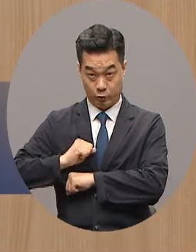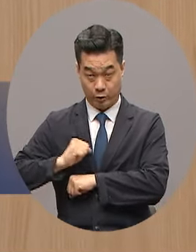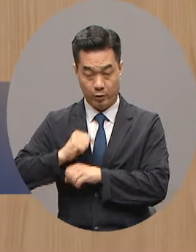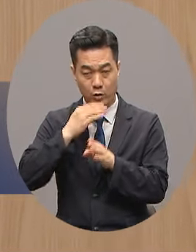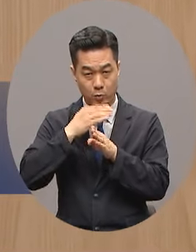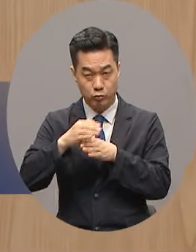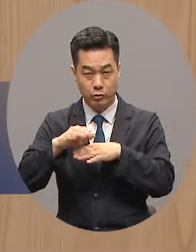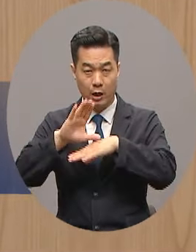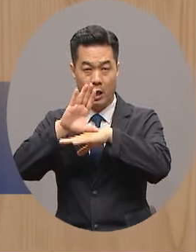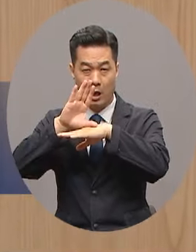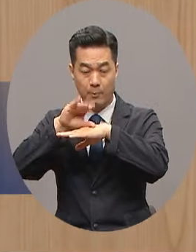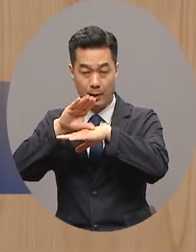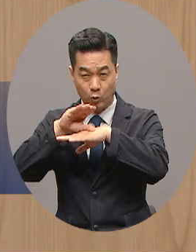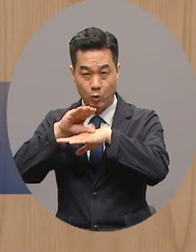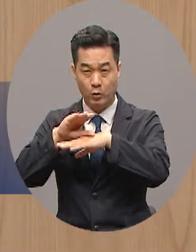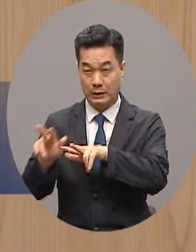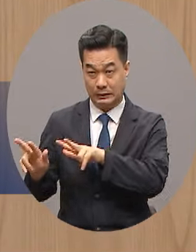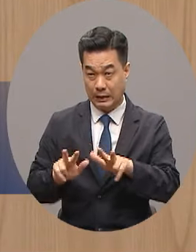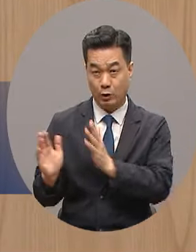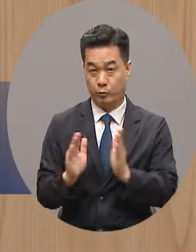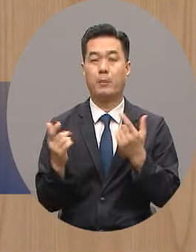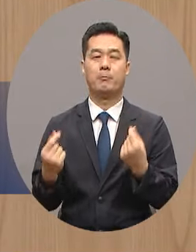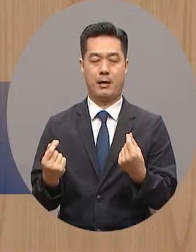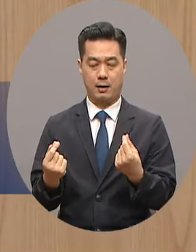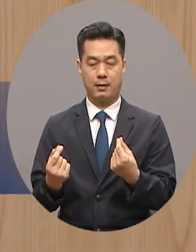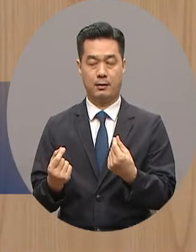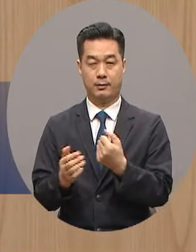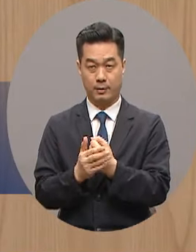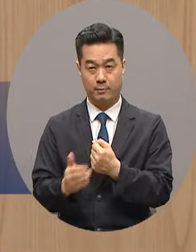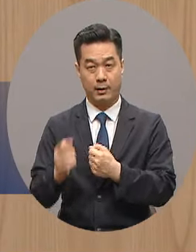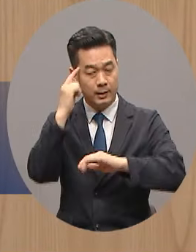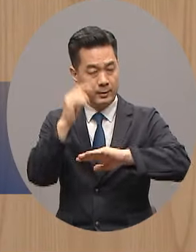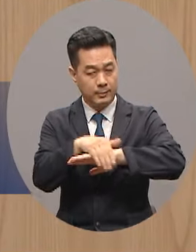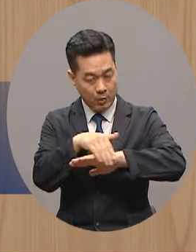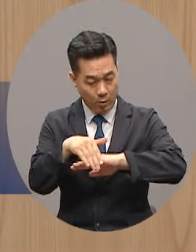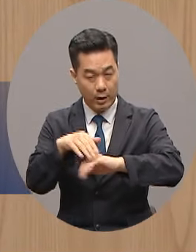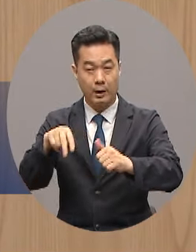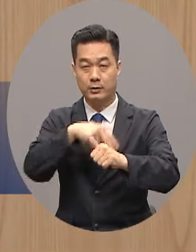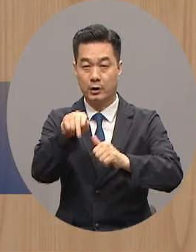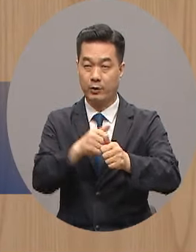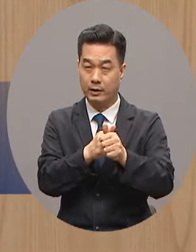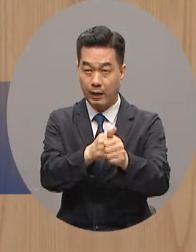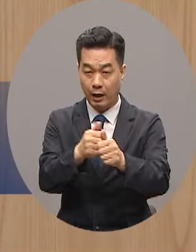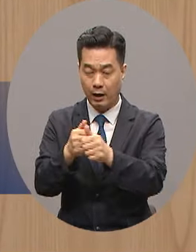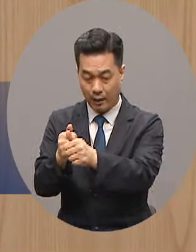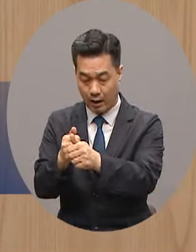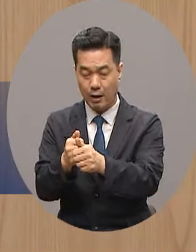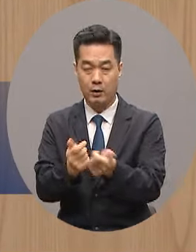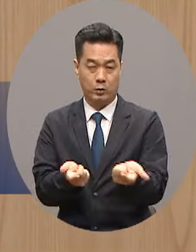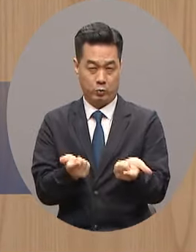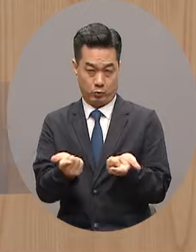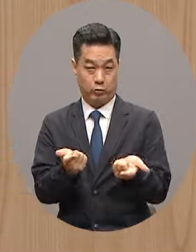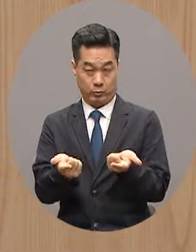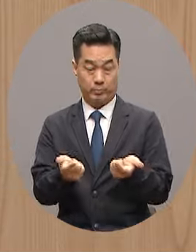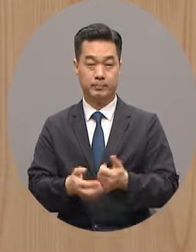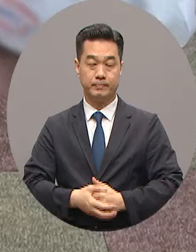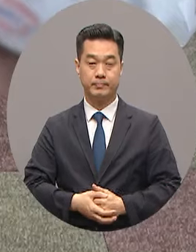방송은 즉각 시행할 준비가 되어 있습니다 전략적 작전적 상황에 따라서 융통성 있게